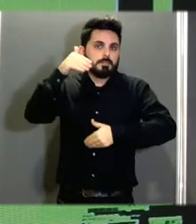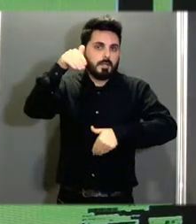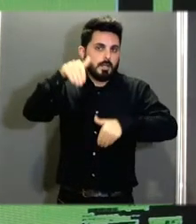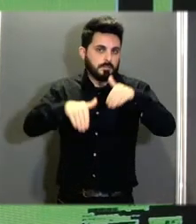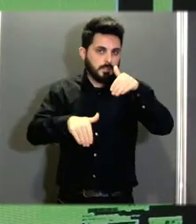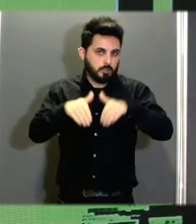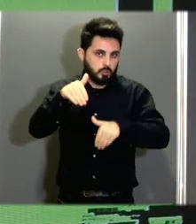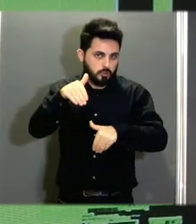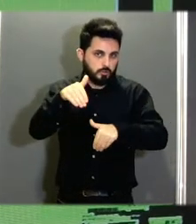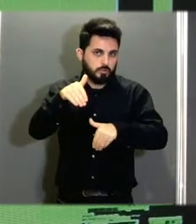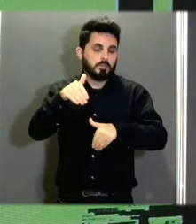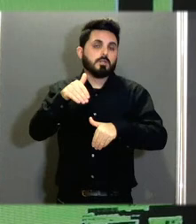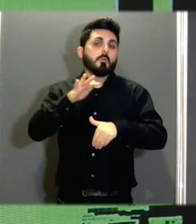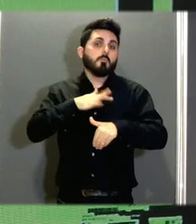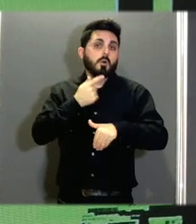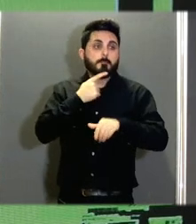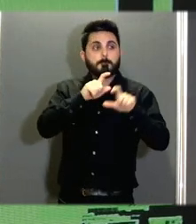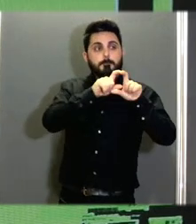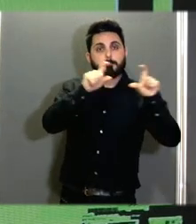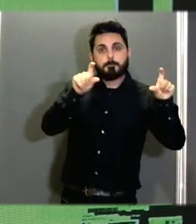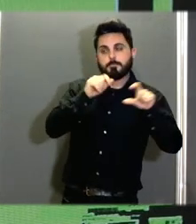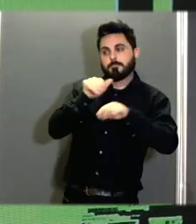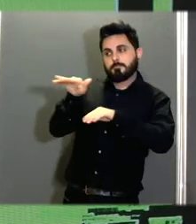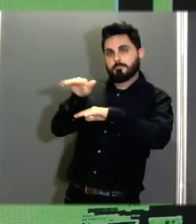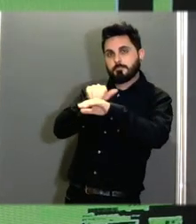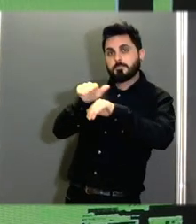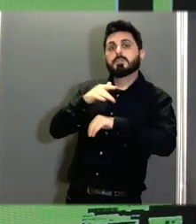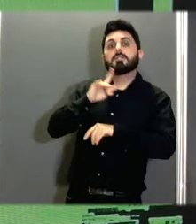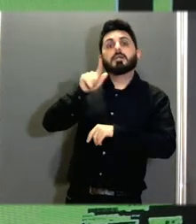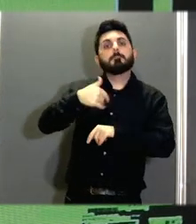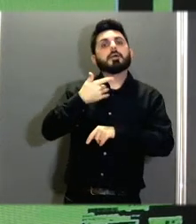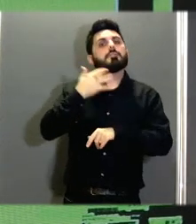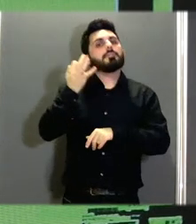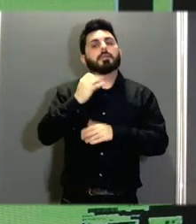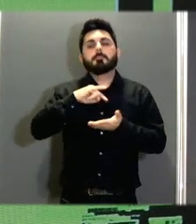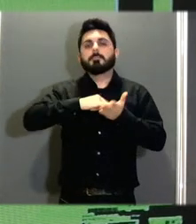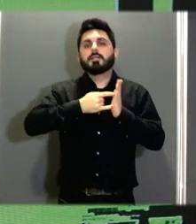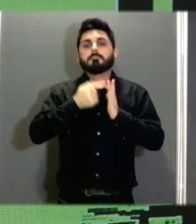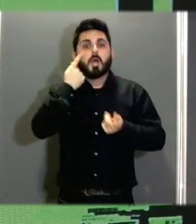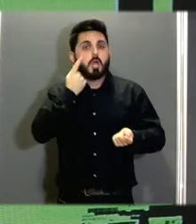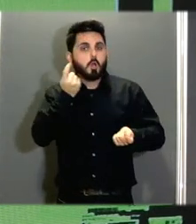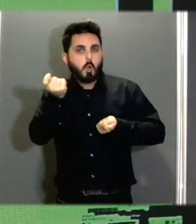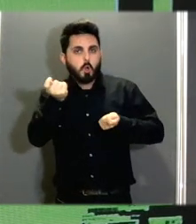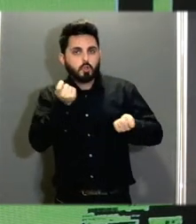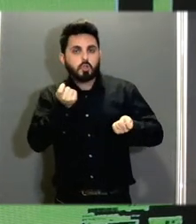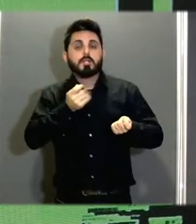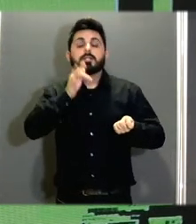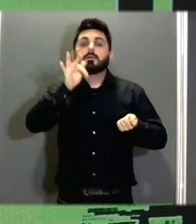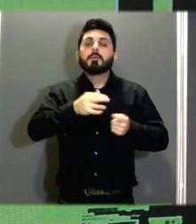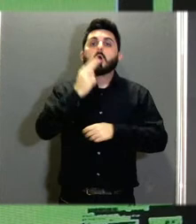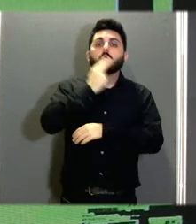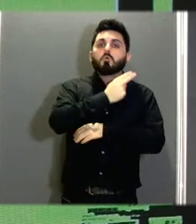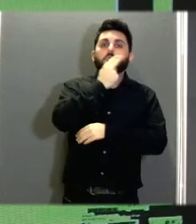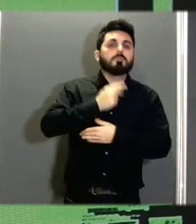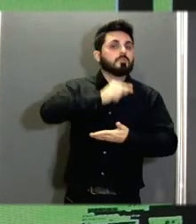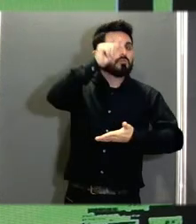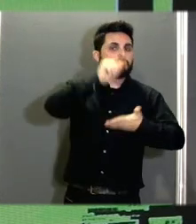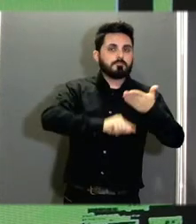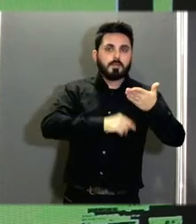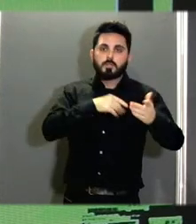de representació electoral. Han d'haver-hi mecanismes de control, compromisos signats amb la declaració